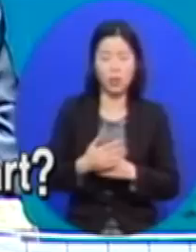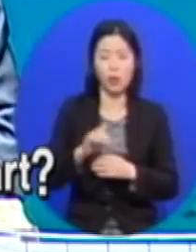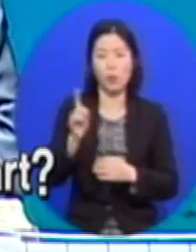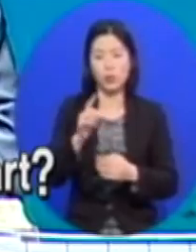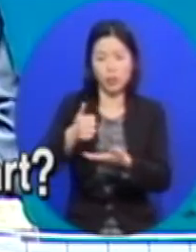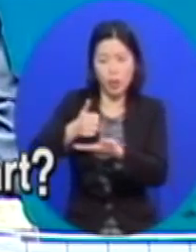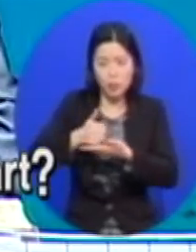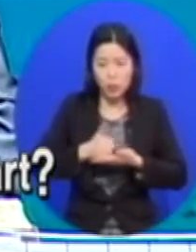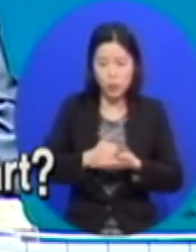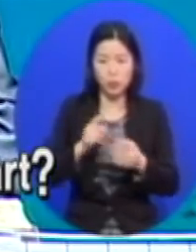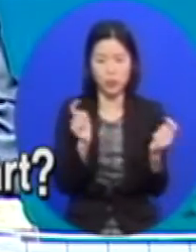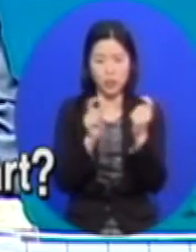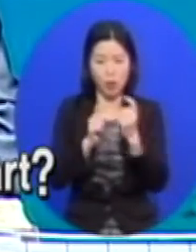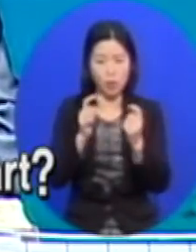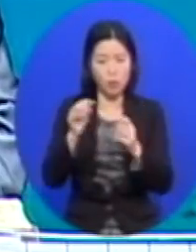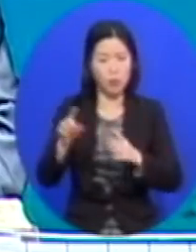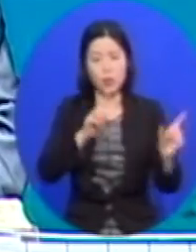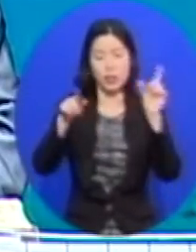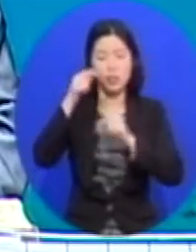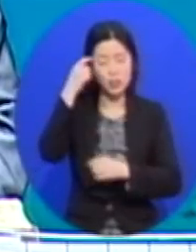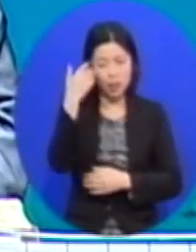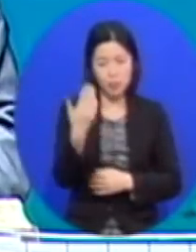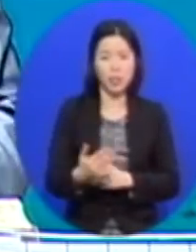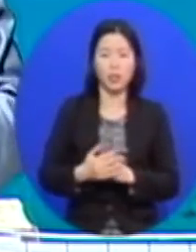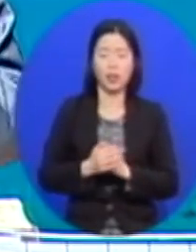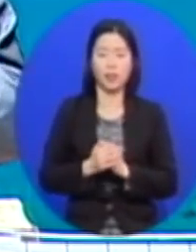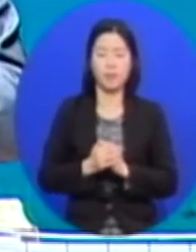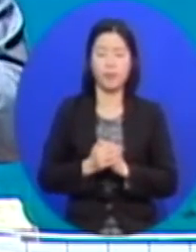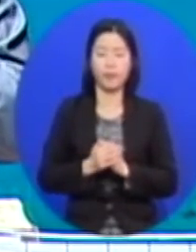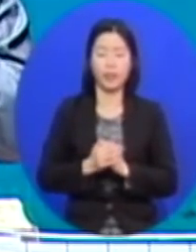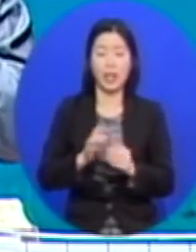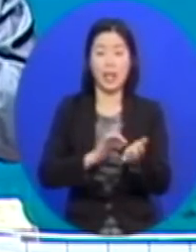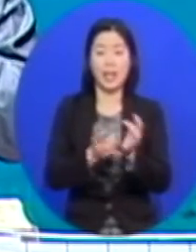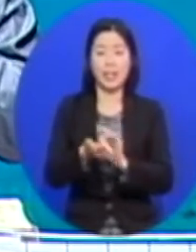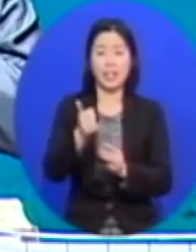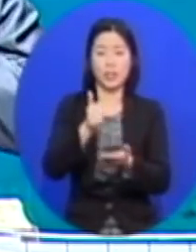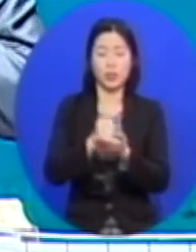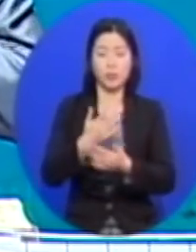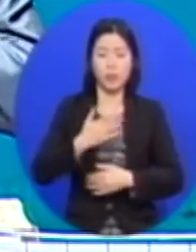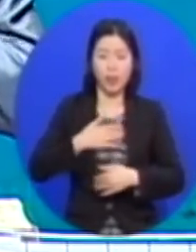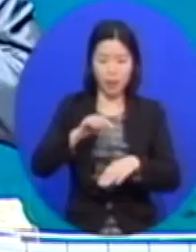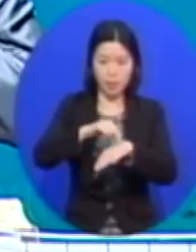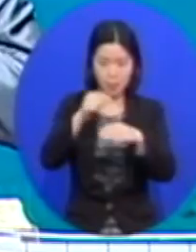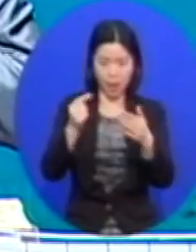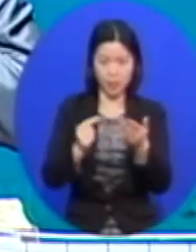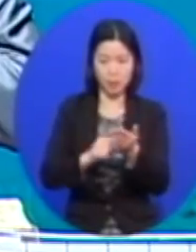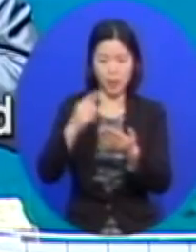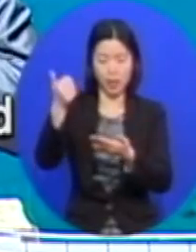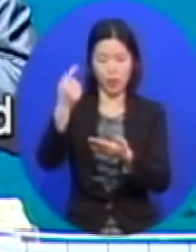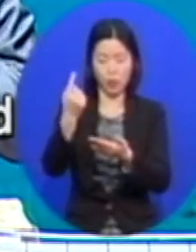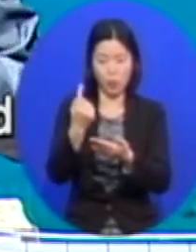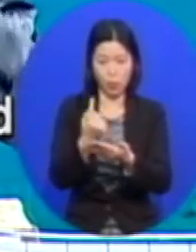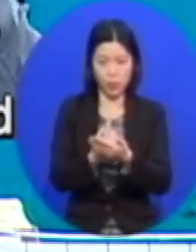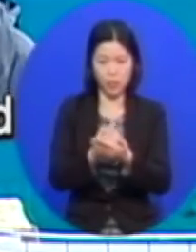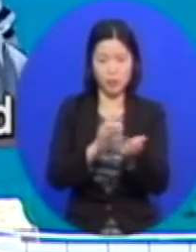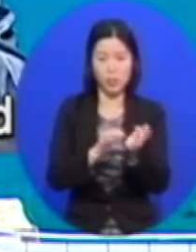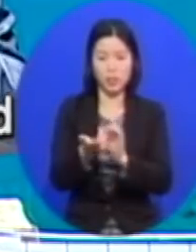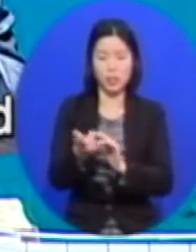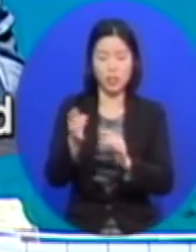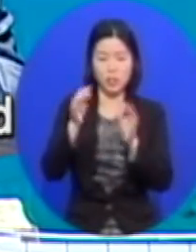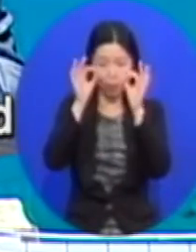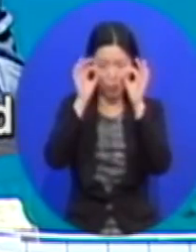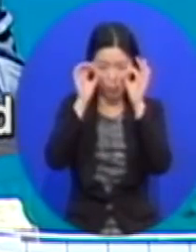어떻게 싸우고 살아요 예수님을 내 마음에 내 마음이 오신 그 예수님을 아는 눈이